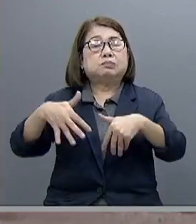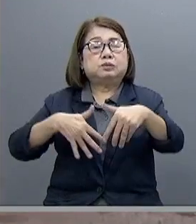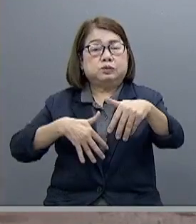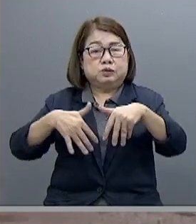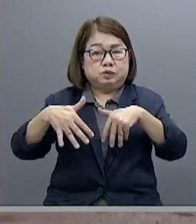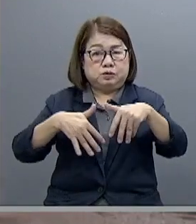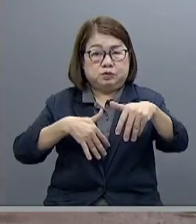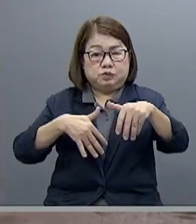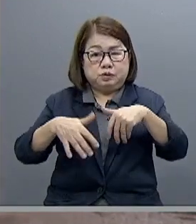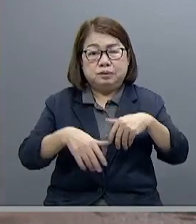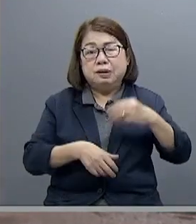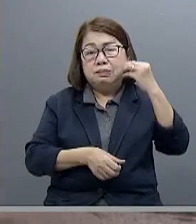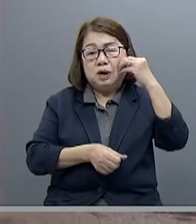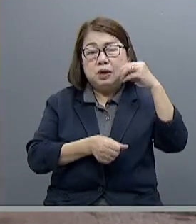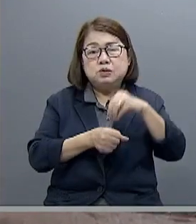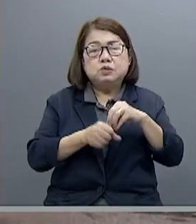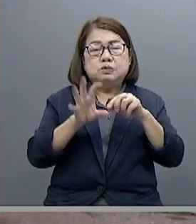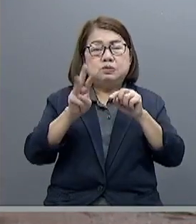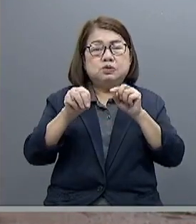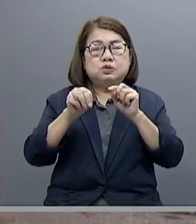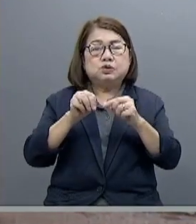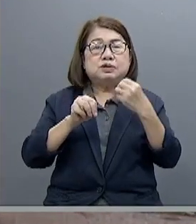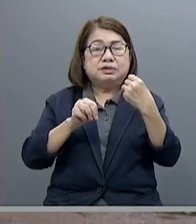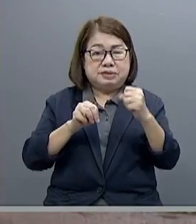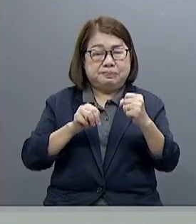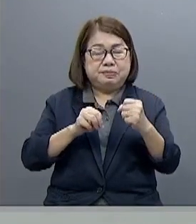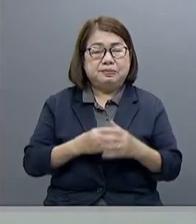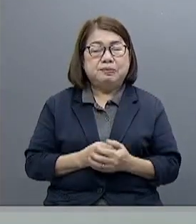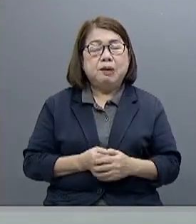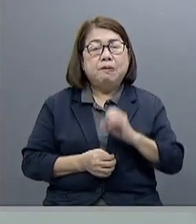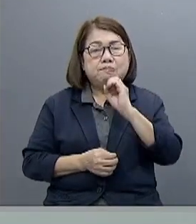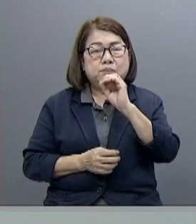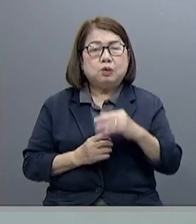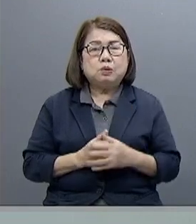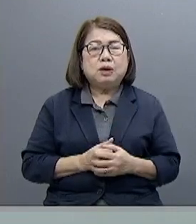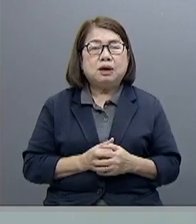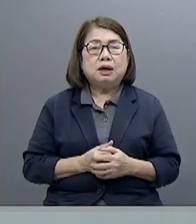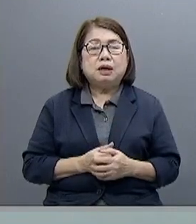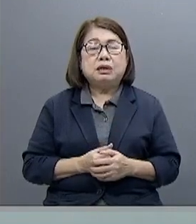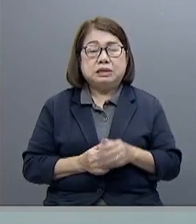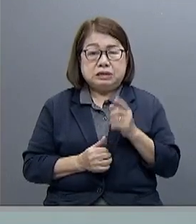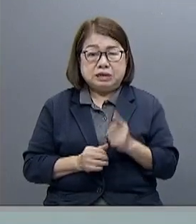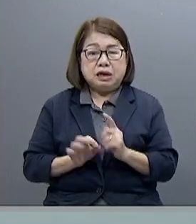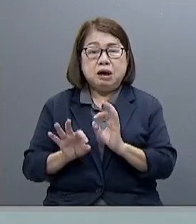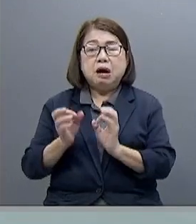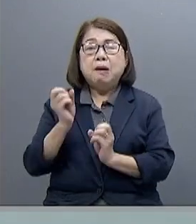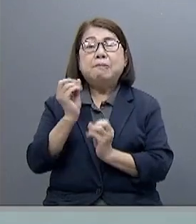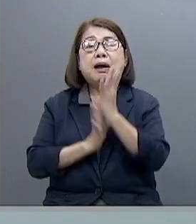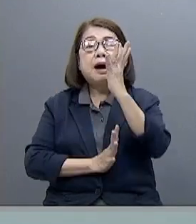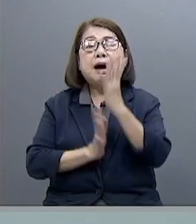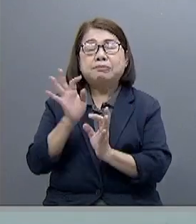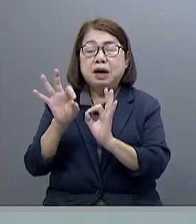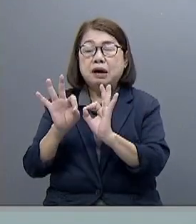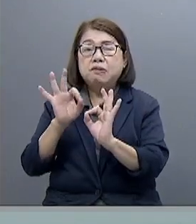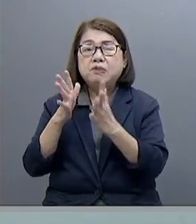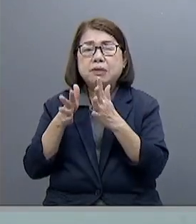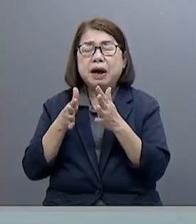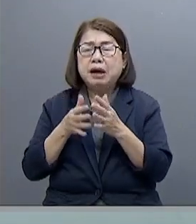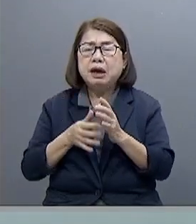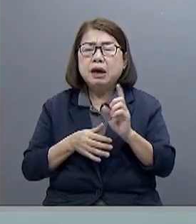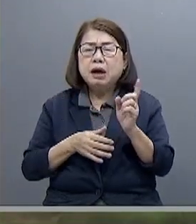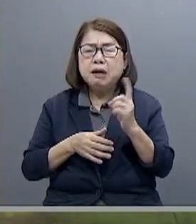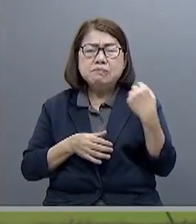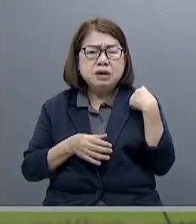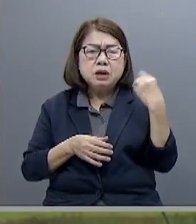ประพานหมู่ที่ 10ตำบลผาเลือดอำเภอท่าปลาเปิดเผยนะครับว่าไฟป่ายังคงเกิดขึ้นทุกวันครับสาเหตุมาจาก